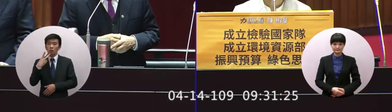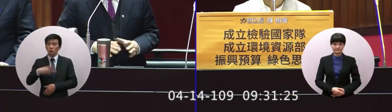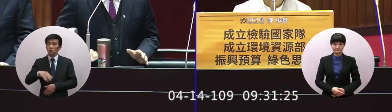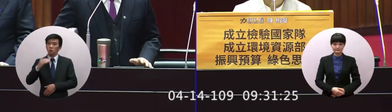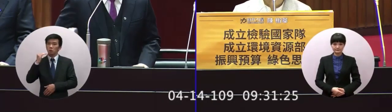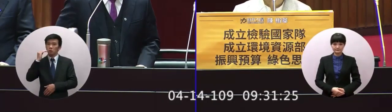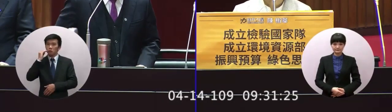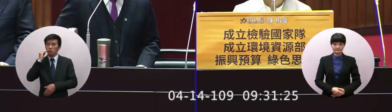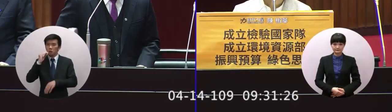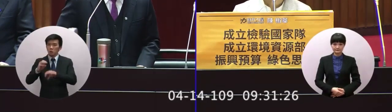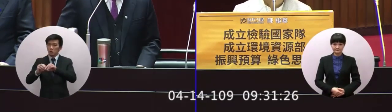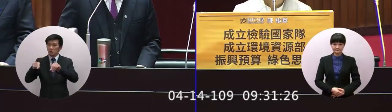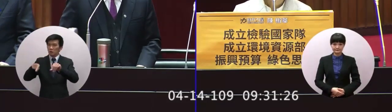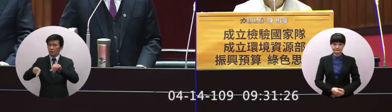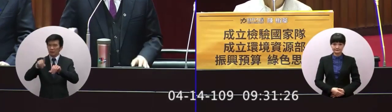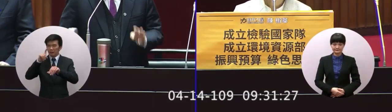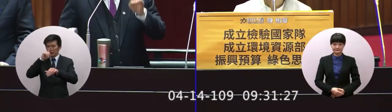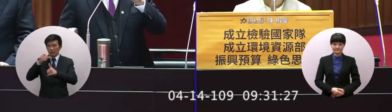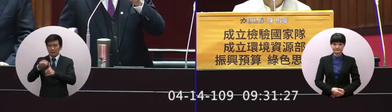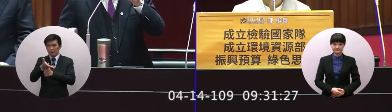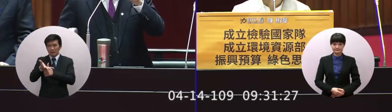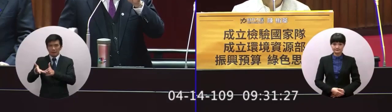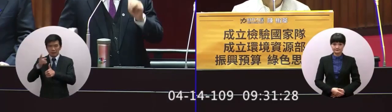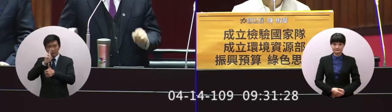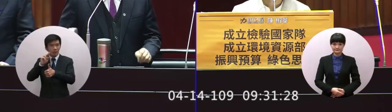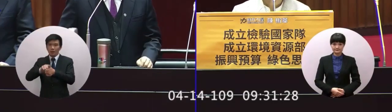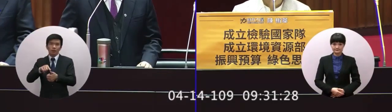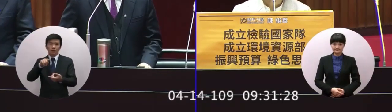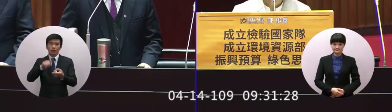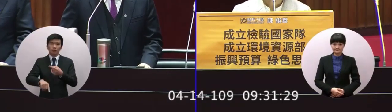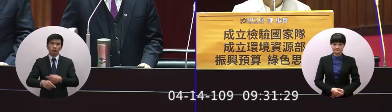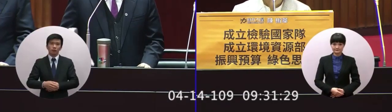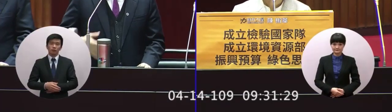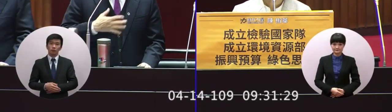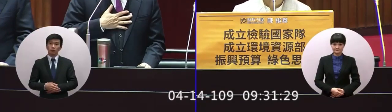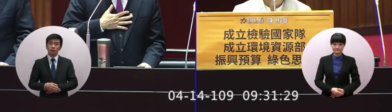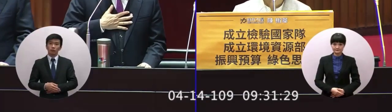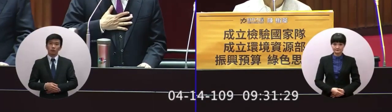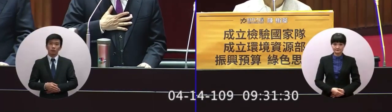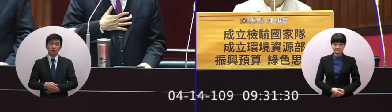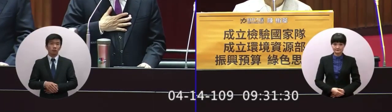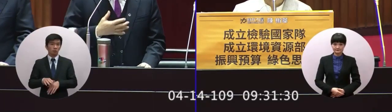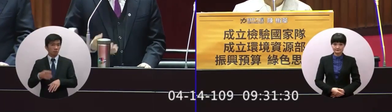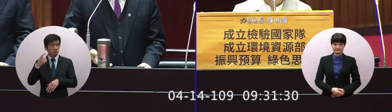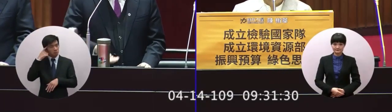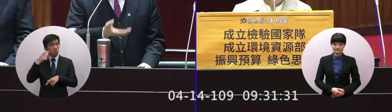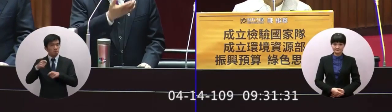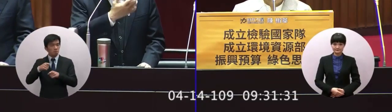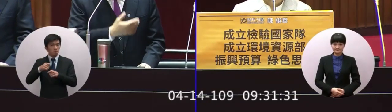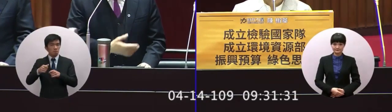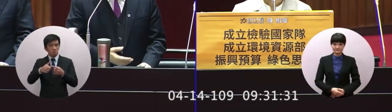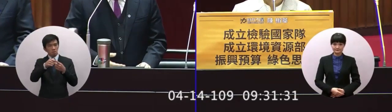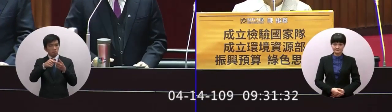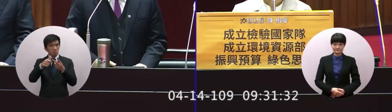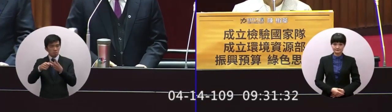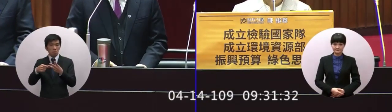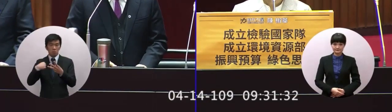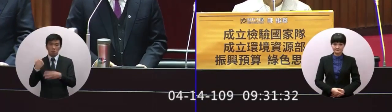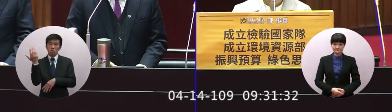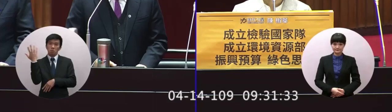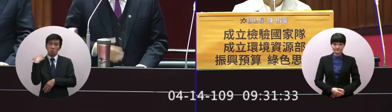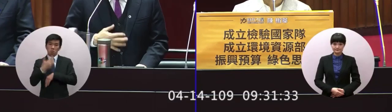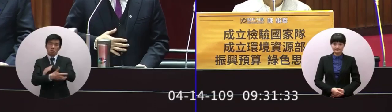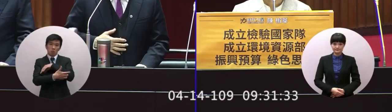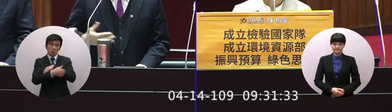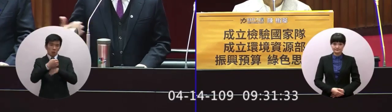染，我们绝不容许，所以应该有三个方面来做。因为我从地方一层一层上